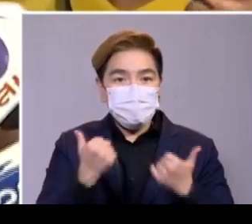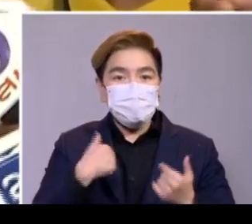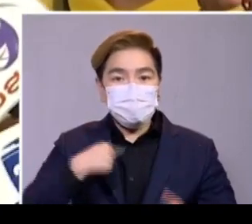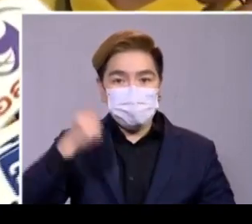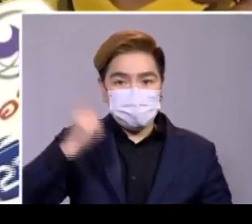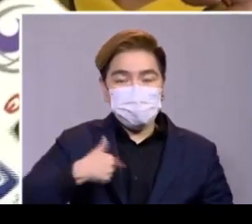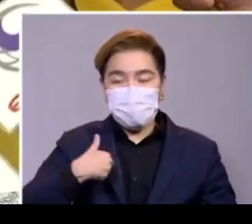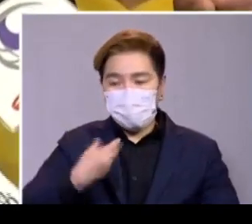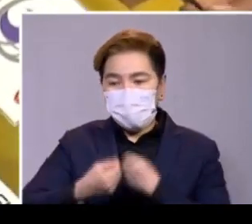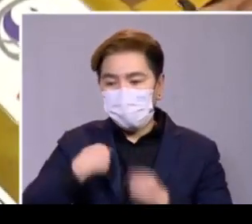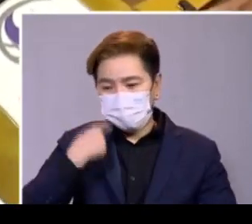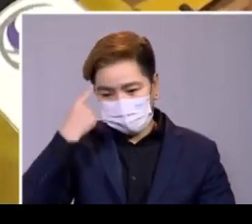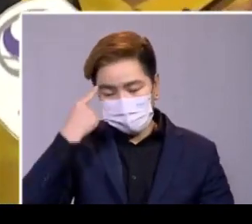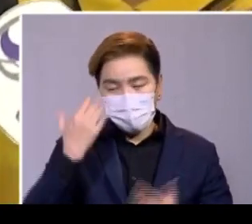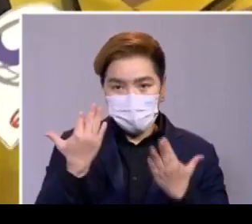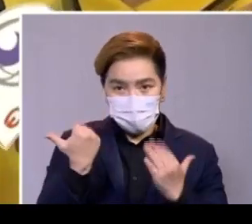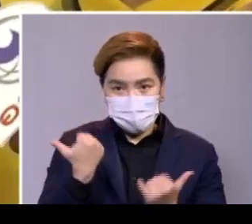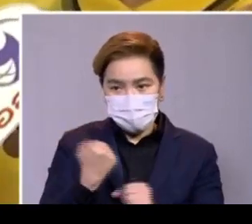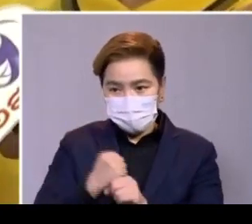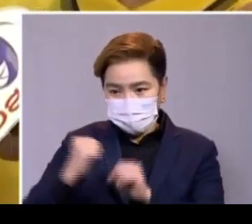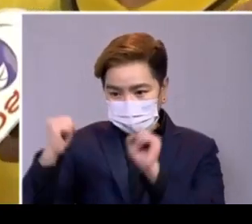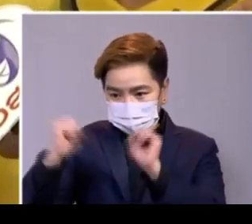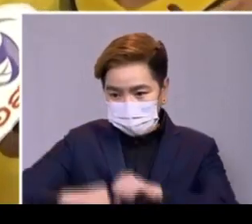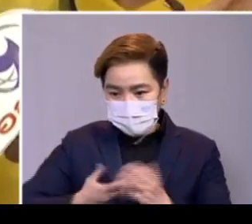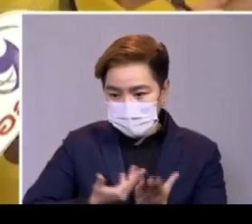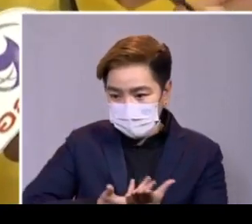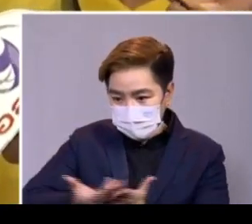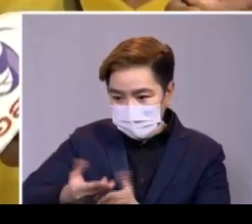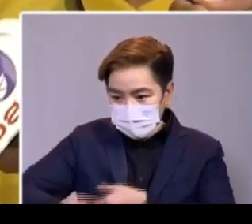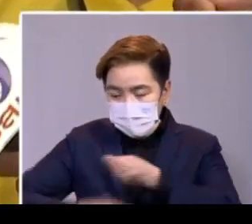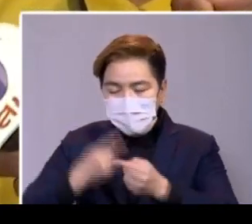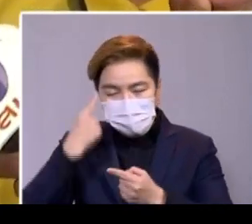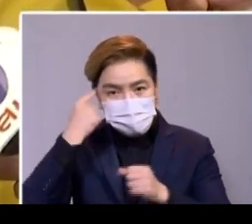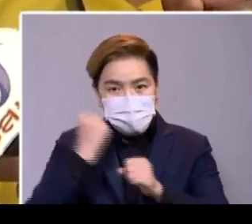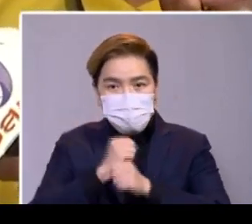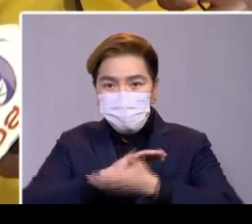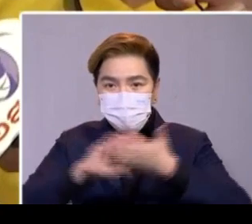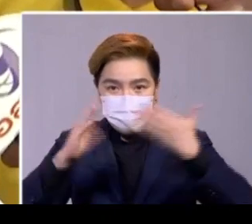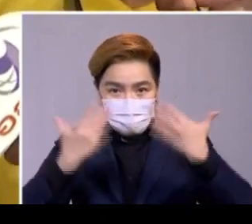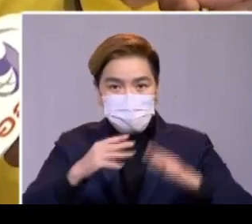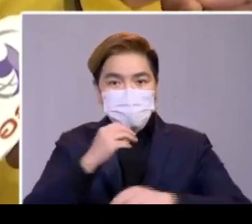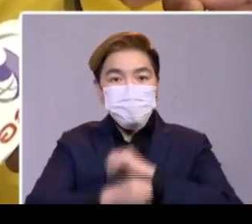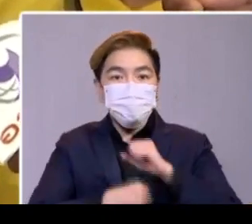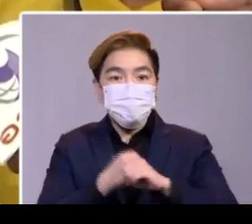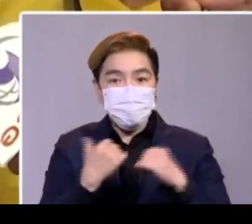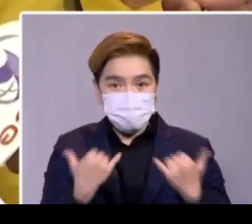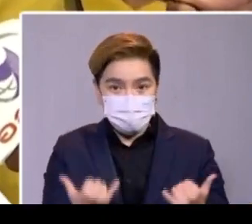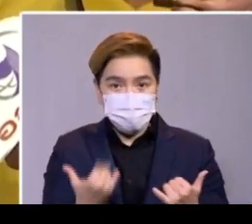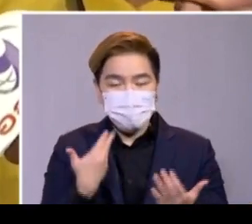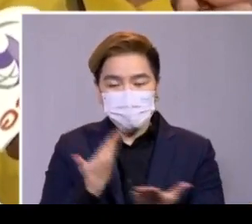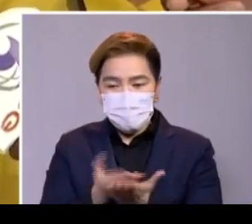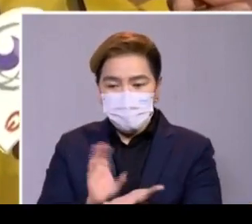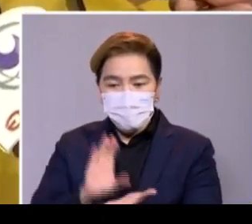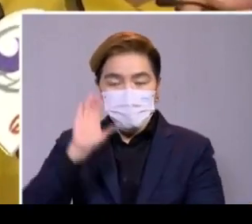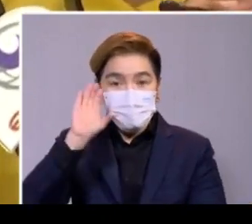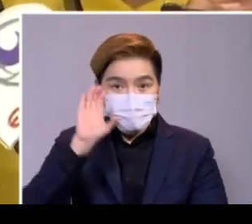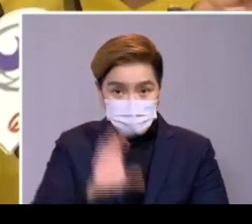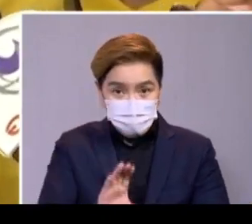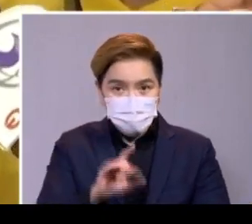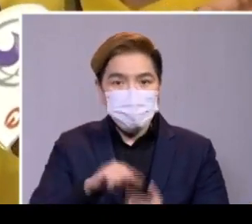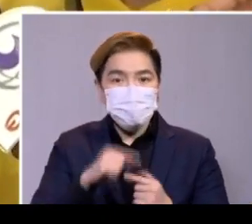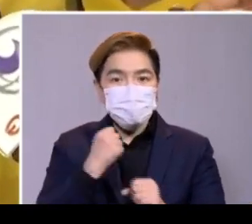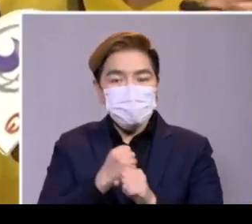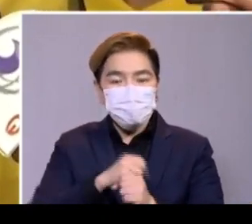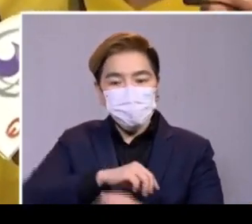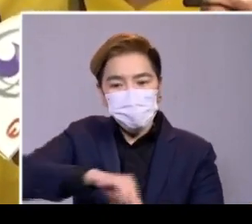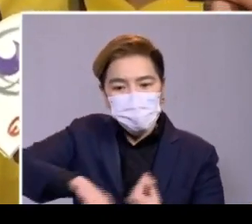จริงๆได้ผู้ขายแล้วตอนนี้อยู่ระหว่างตกลงสัญญาซื้อขายก็น่าจะเสร็จภายในปีนี้นะครับแล้วก็การลงทุนในเรื่องของพลังง